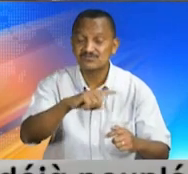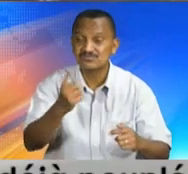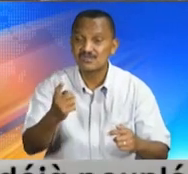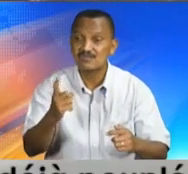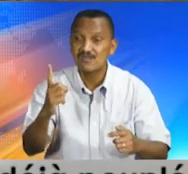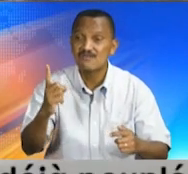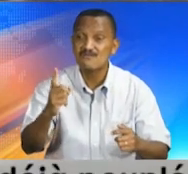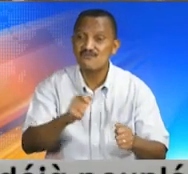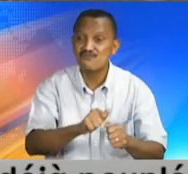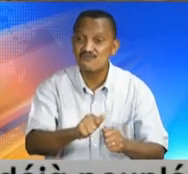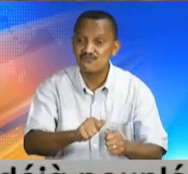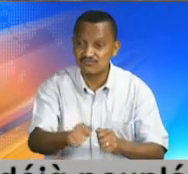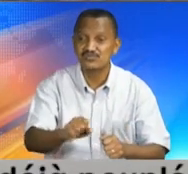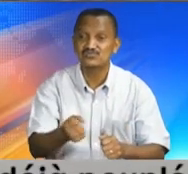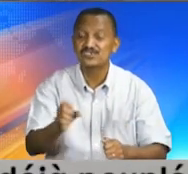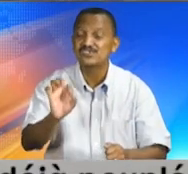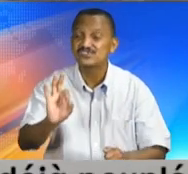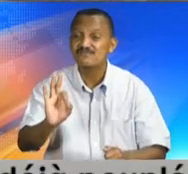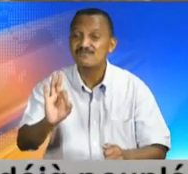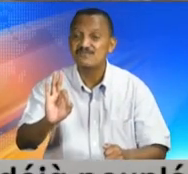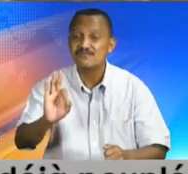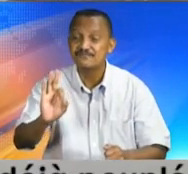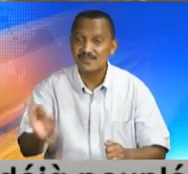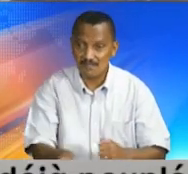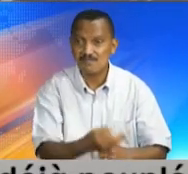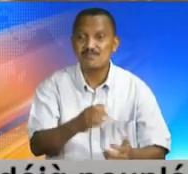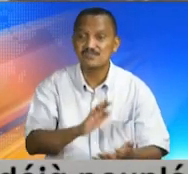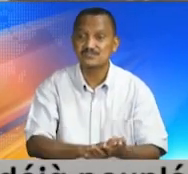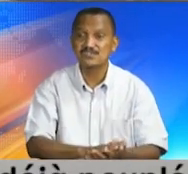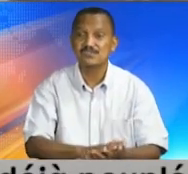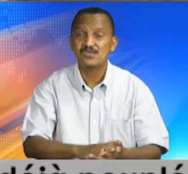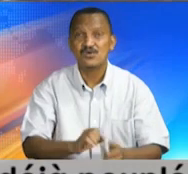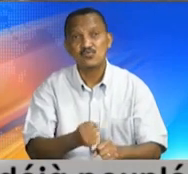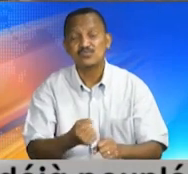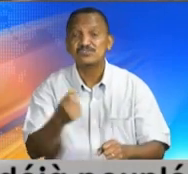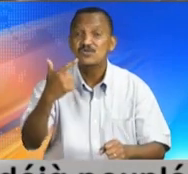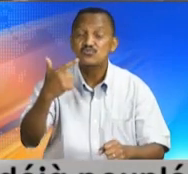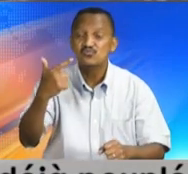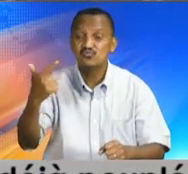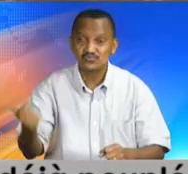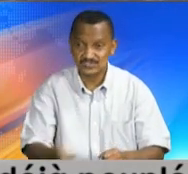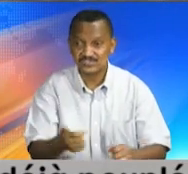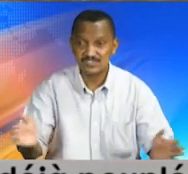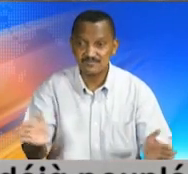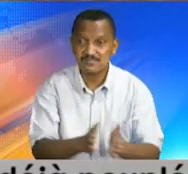fikarakarana. Mahatratra 5,000 ariary kosa ny vidin'ny vata tantely iray ankehitriny. Raha toka 2,000 ariary izany miaraka